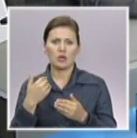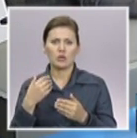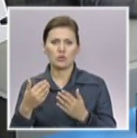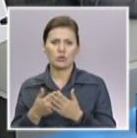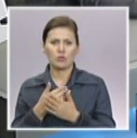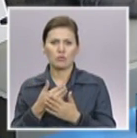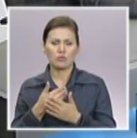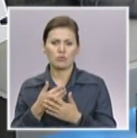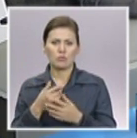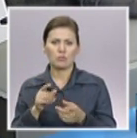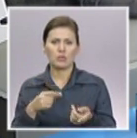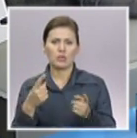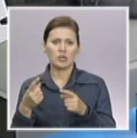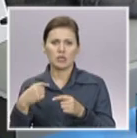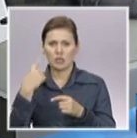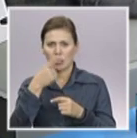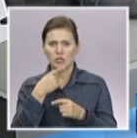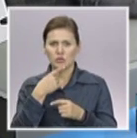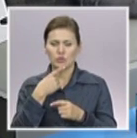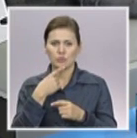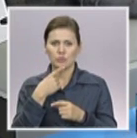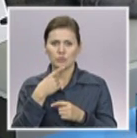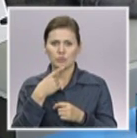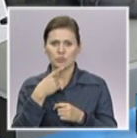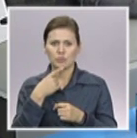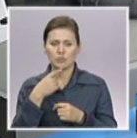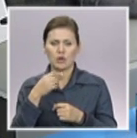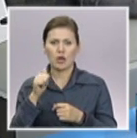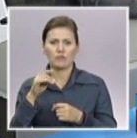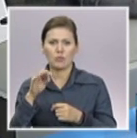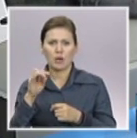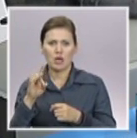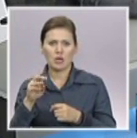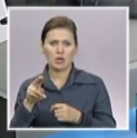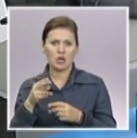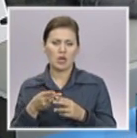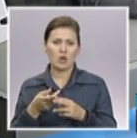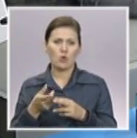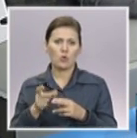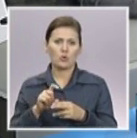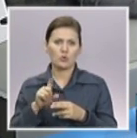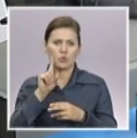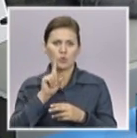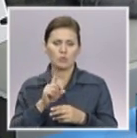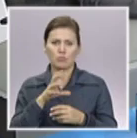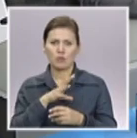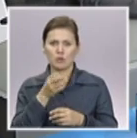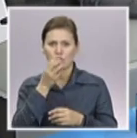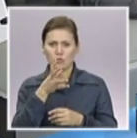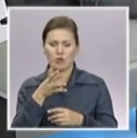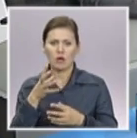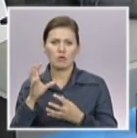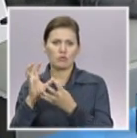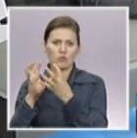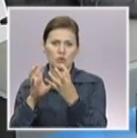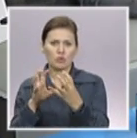снова передали частному автопарку. Это очень неудобно. Был хорошие